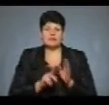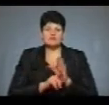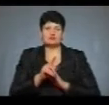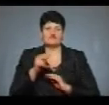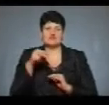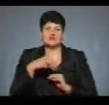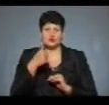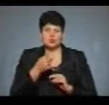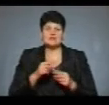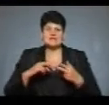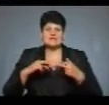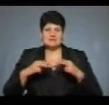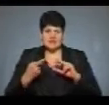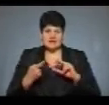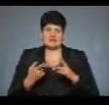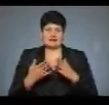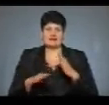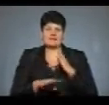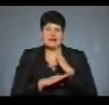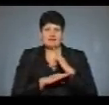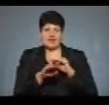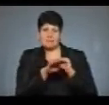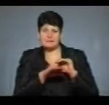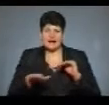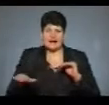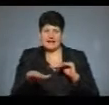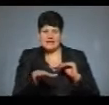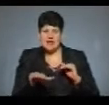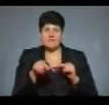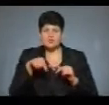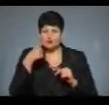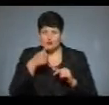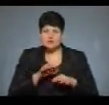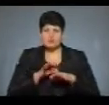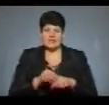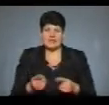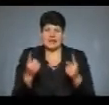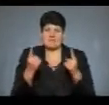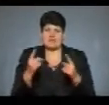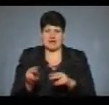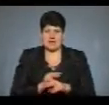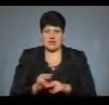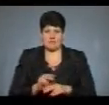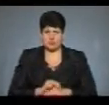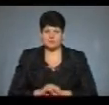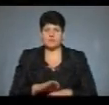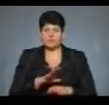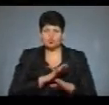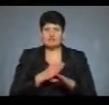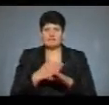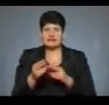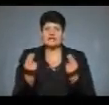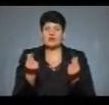Тоді замінили пошкоджене дерев'яне перекриття. Цього року провели капітальний ремонт. Були виділені